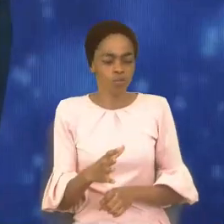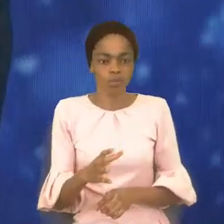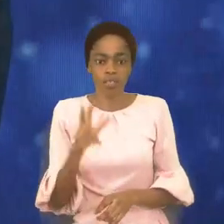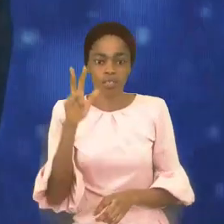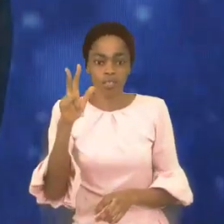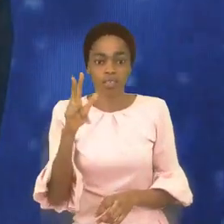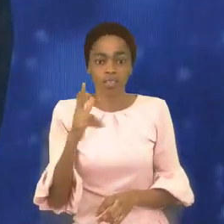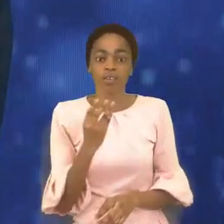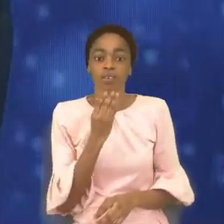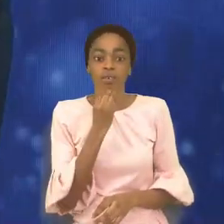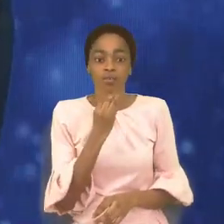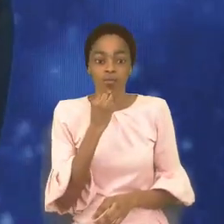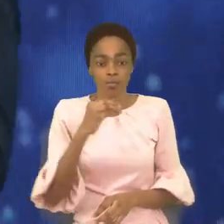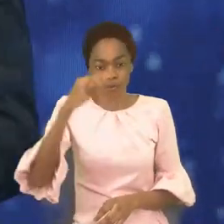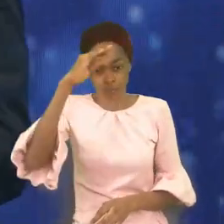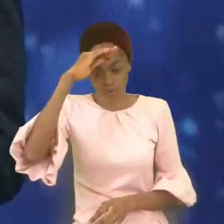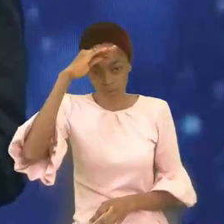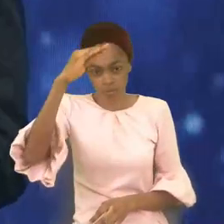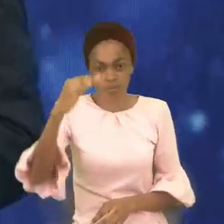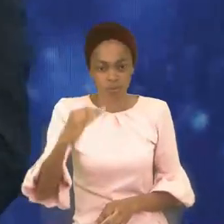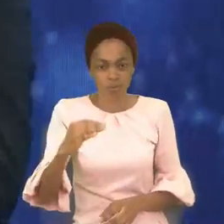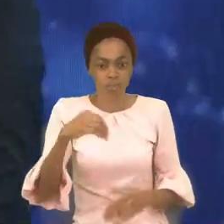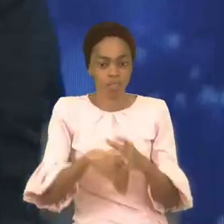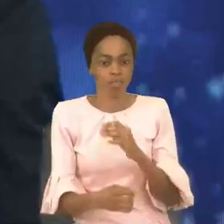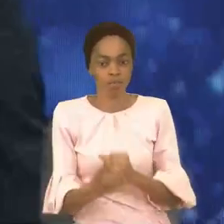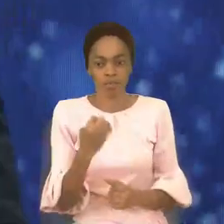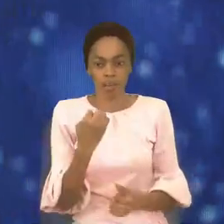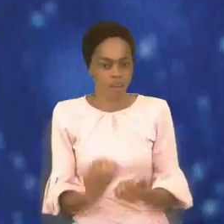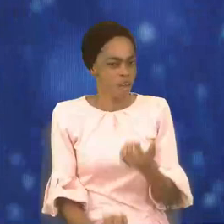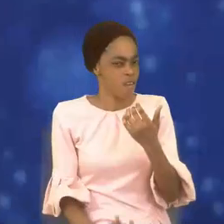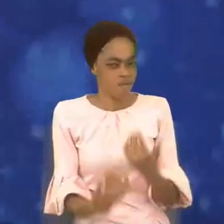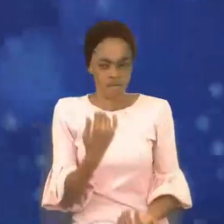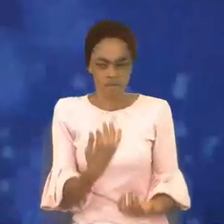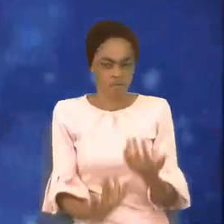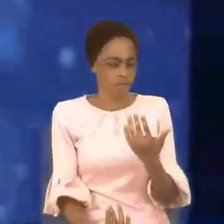et Abednego dans la fournaise ardente.